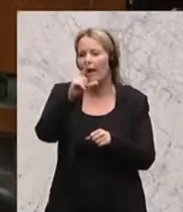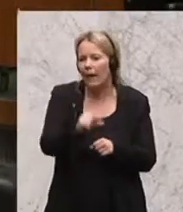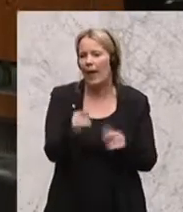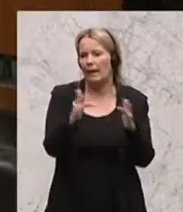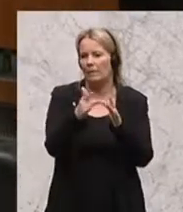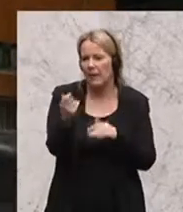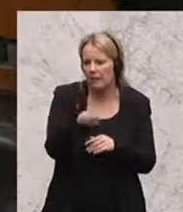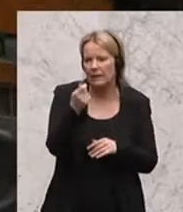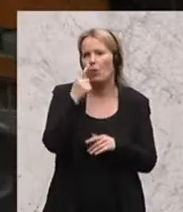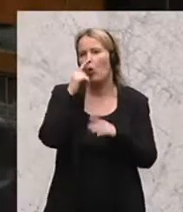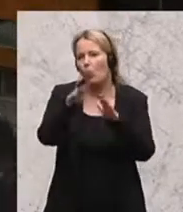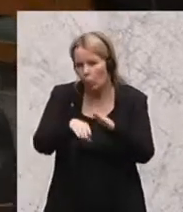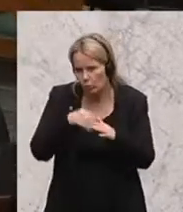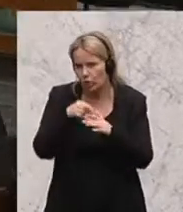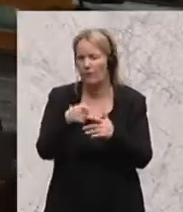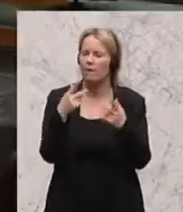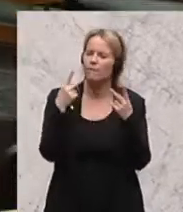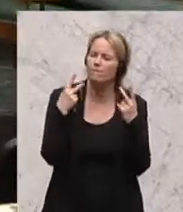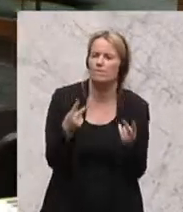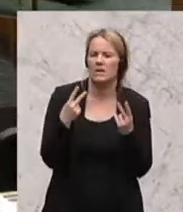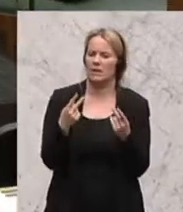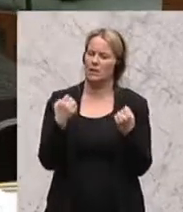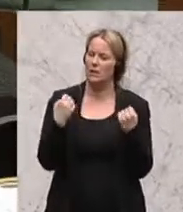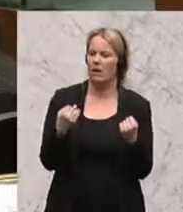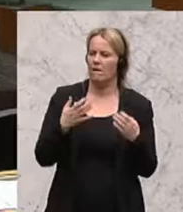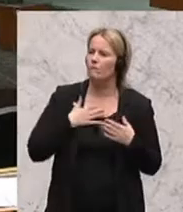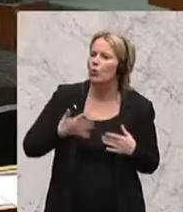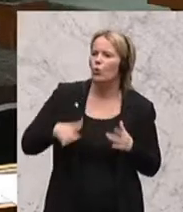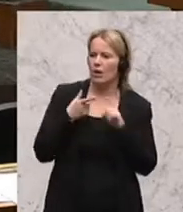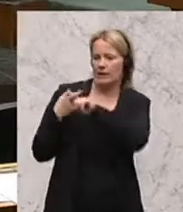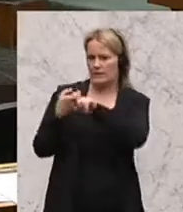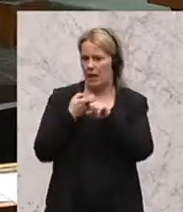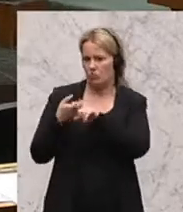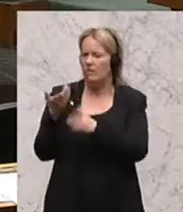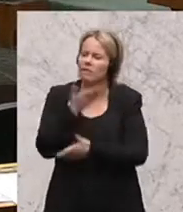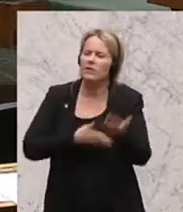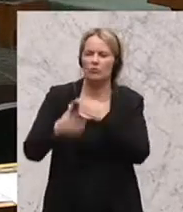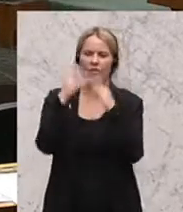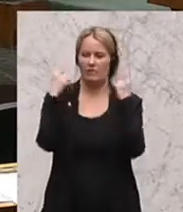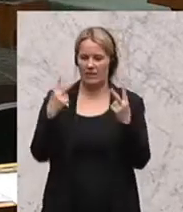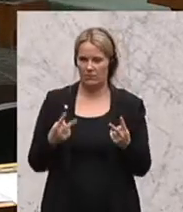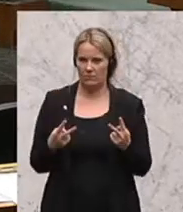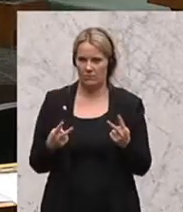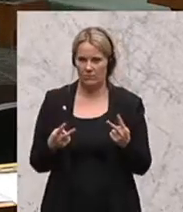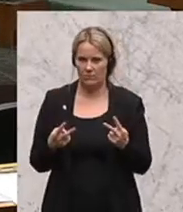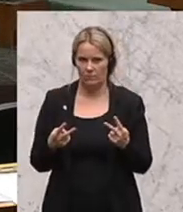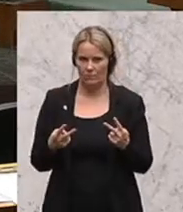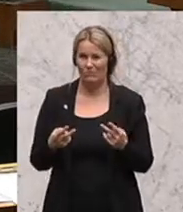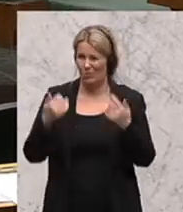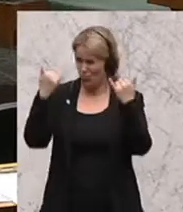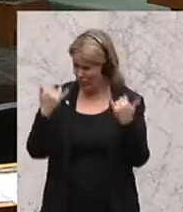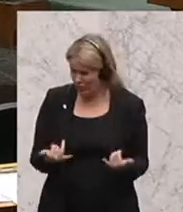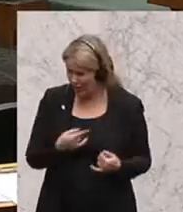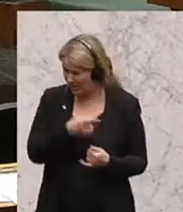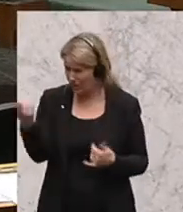und Mittelbetriebe, die Unternehmer, das Rückgrat dieser Gesellschaft sind, das wirtschaftliche Rückgrat. Sie haben deren